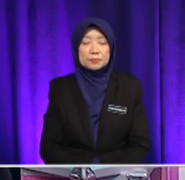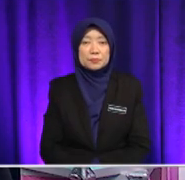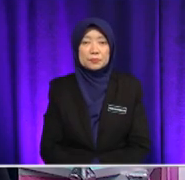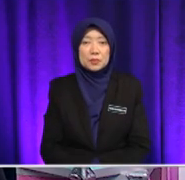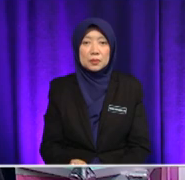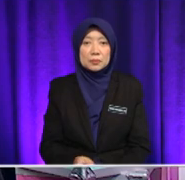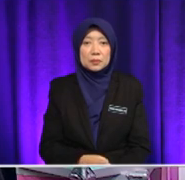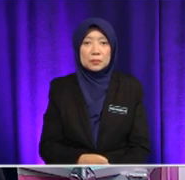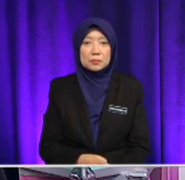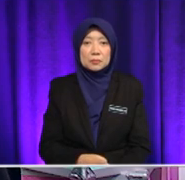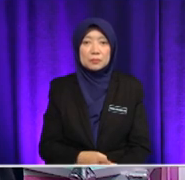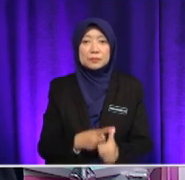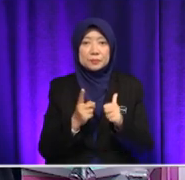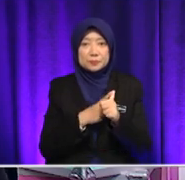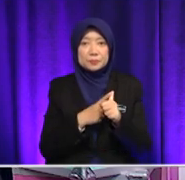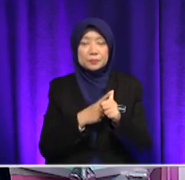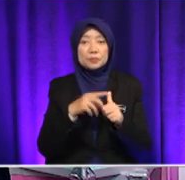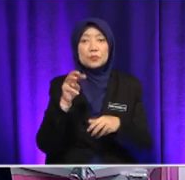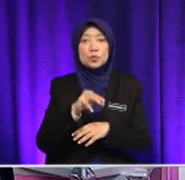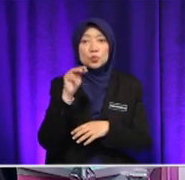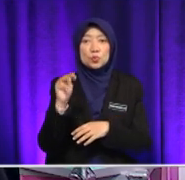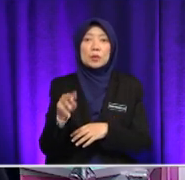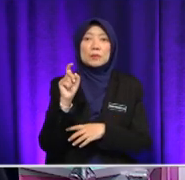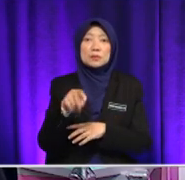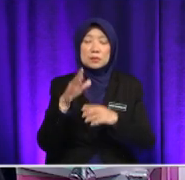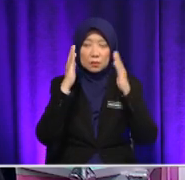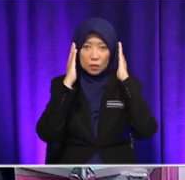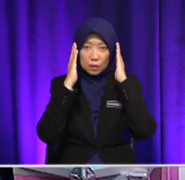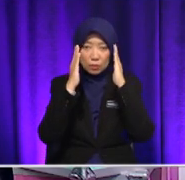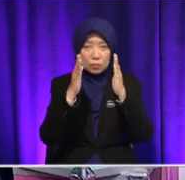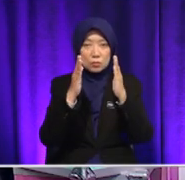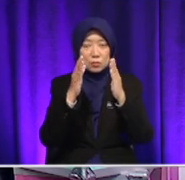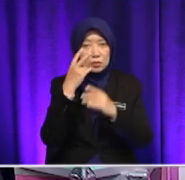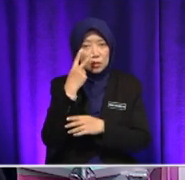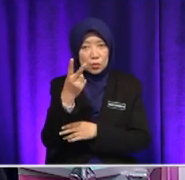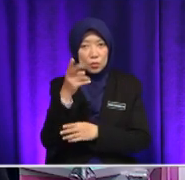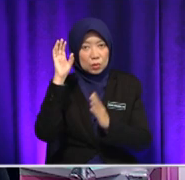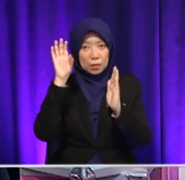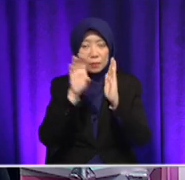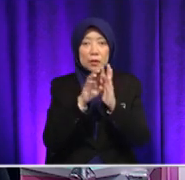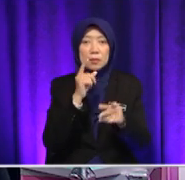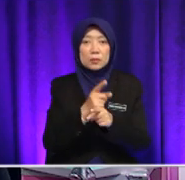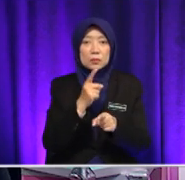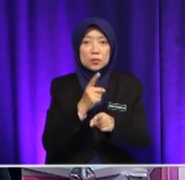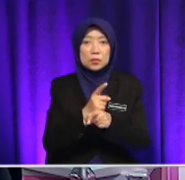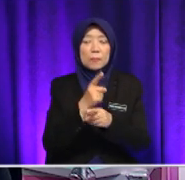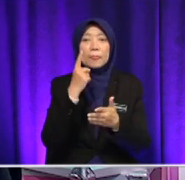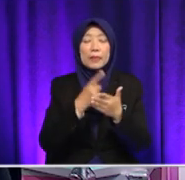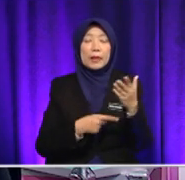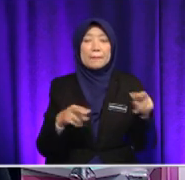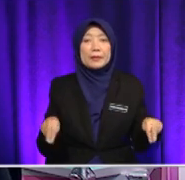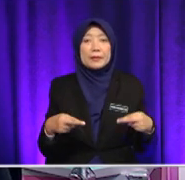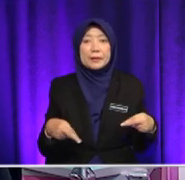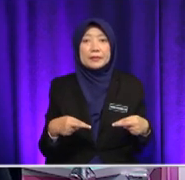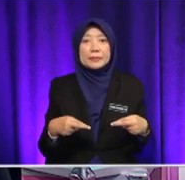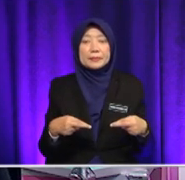yang kedua murid kena Perhatikan gambar ini apakah ada yang perlu